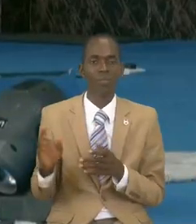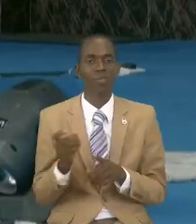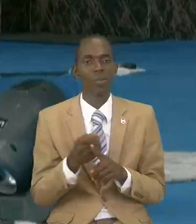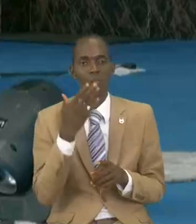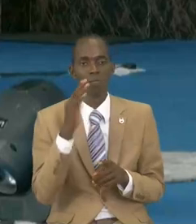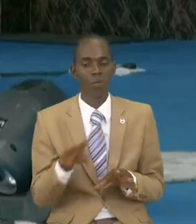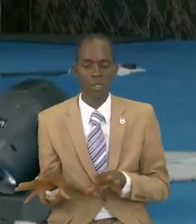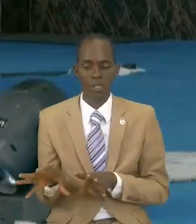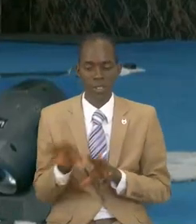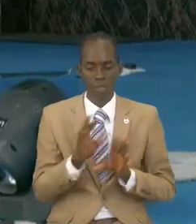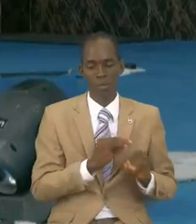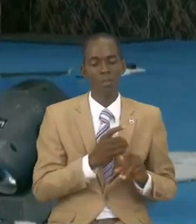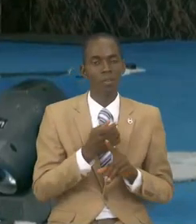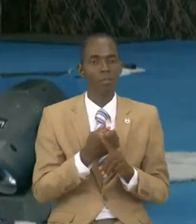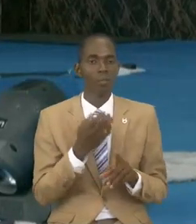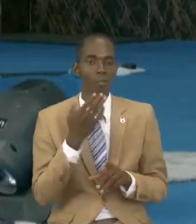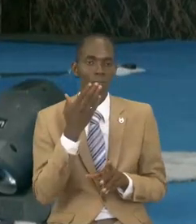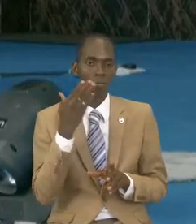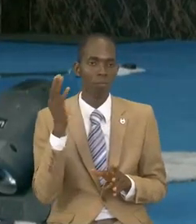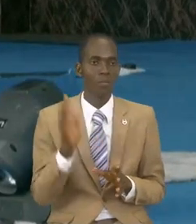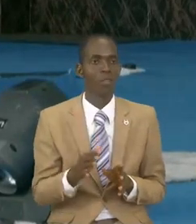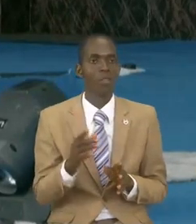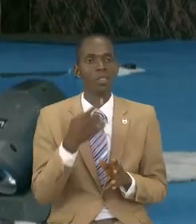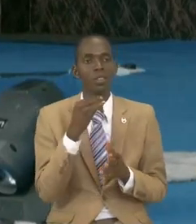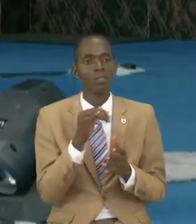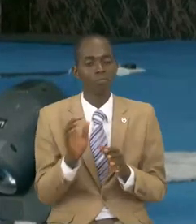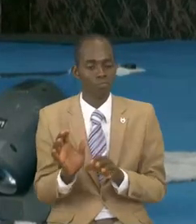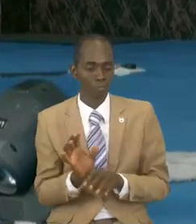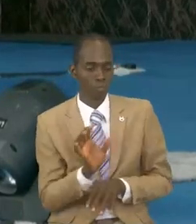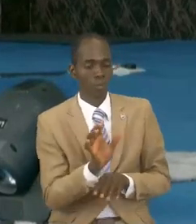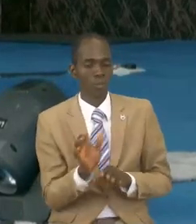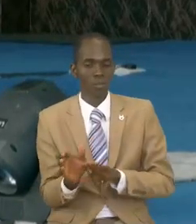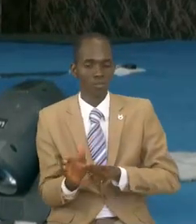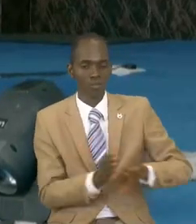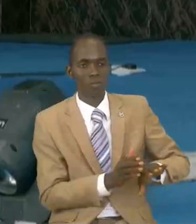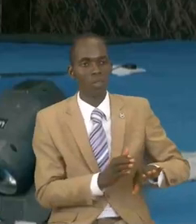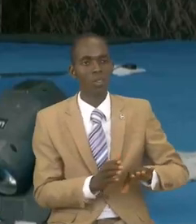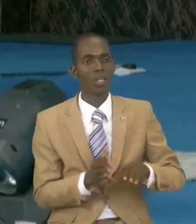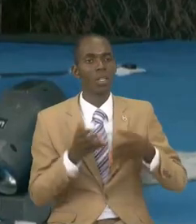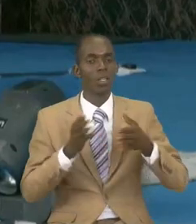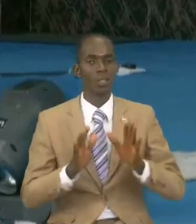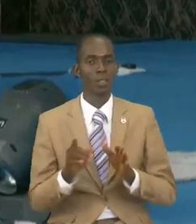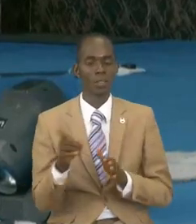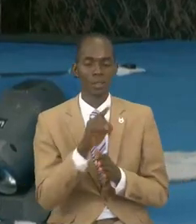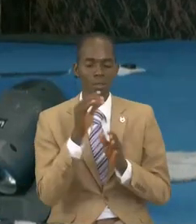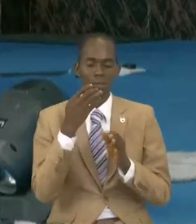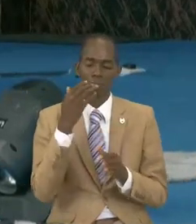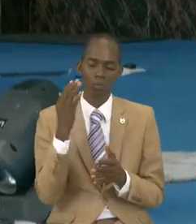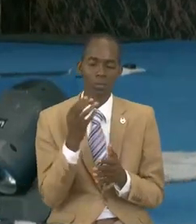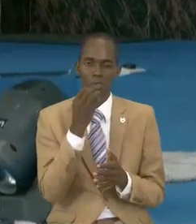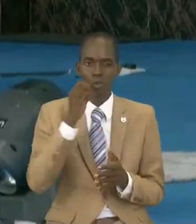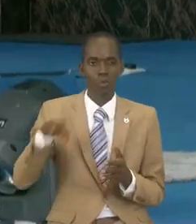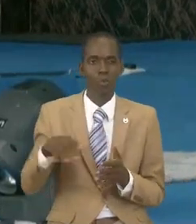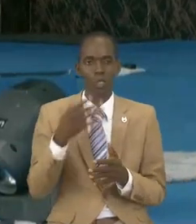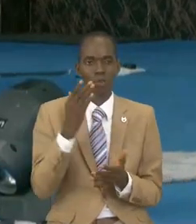qu'il quitte le mal, qu'il repousse, qu'il mette à part le mal, qu'il s'éloigne